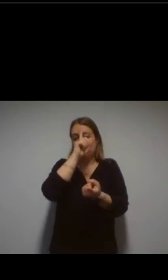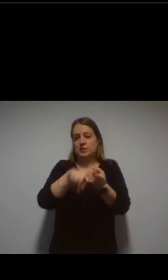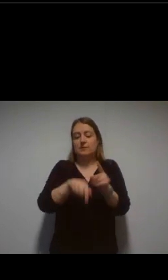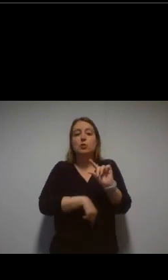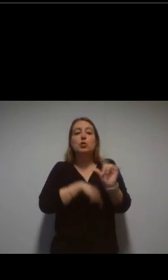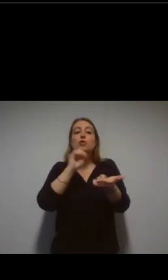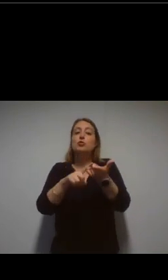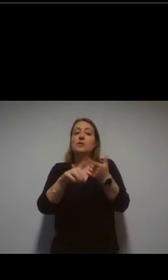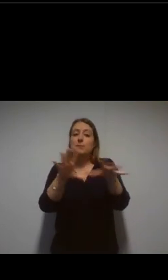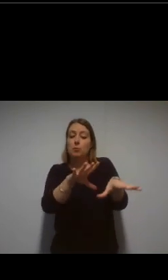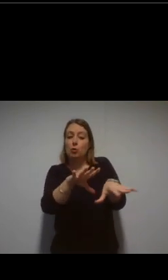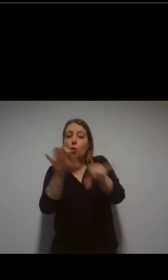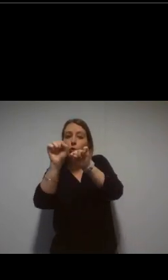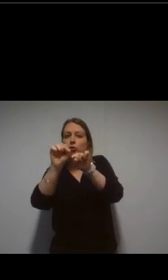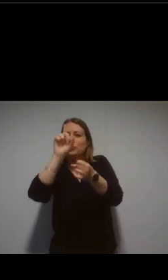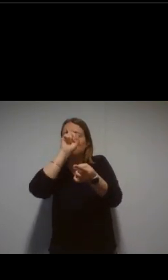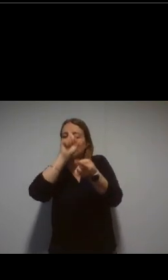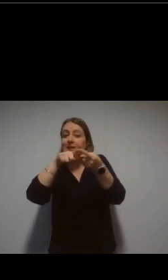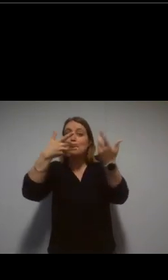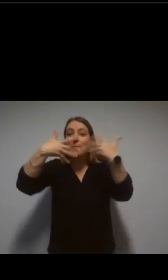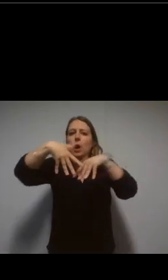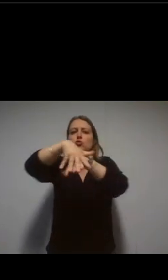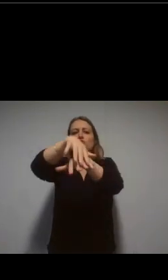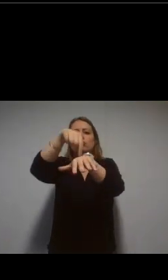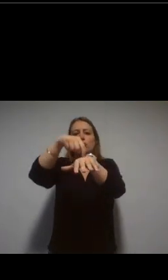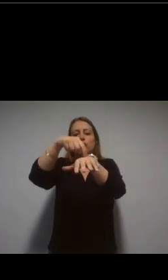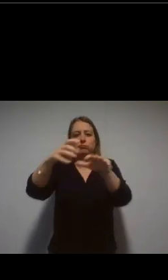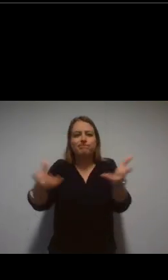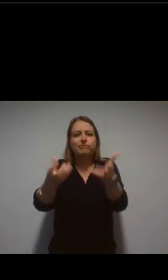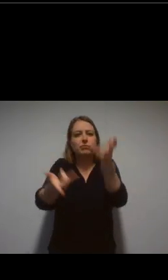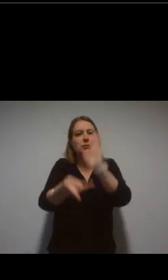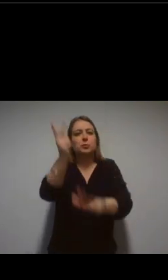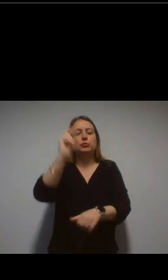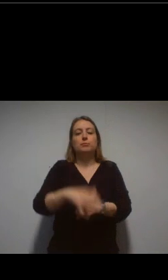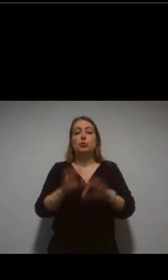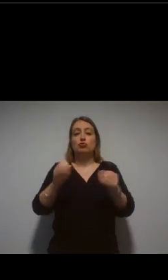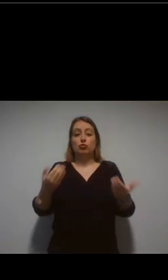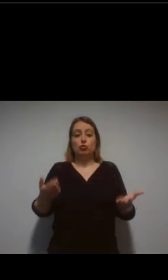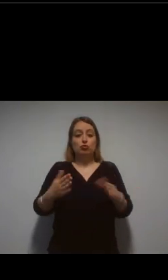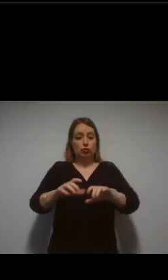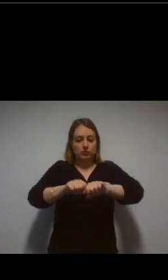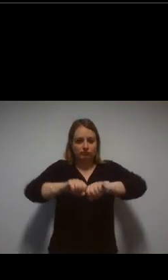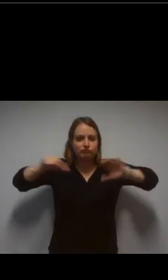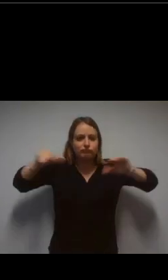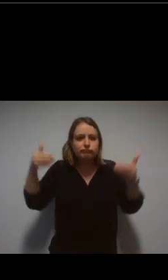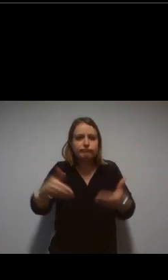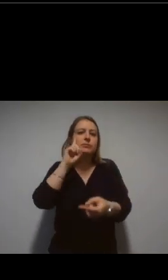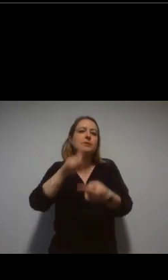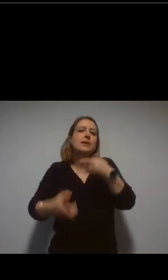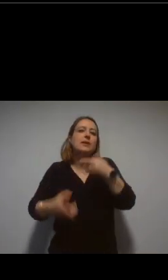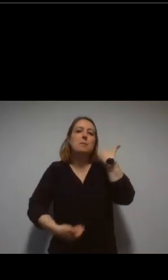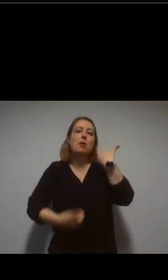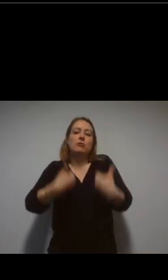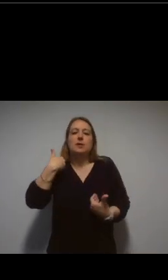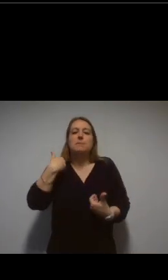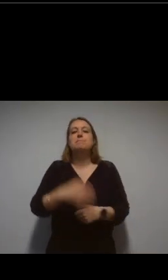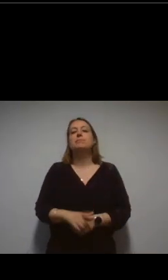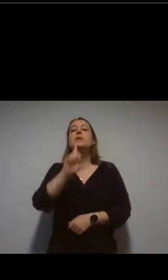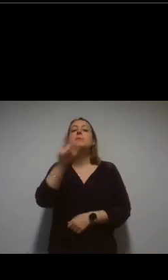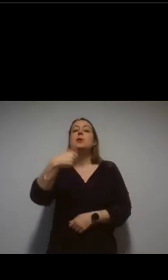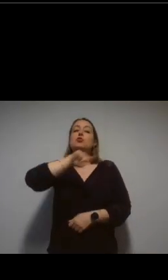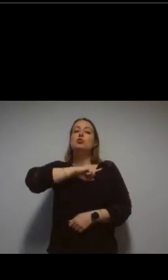l'aspect recrutement inclusif. Et puis là, on a aujourd'hui un zoom sur le handicap, bien qu'on traite bien sûr tous les aspects de